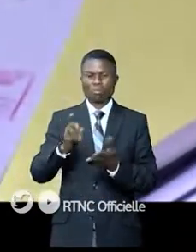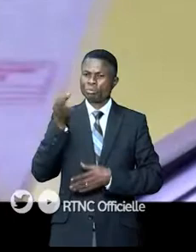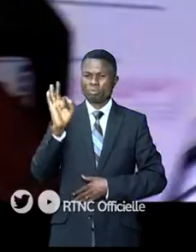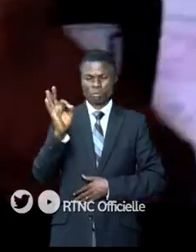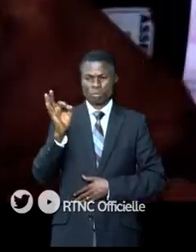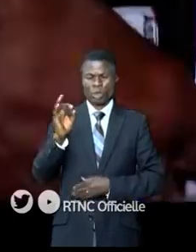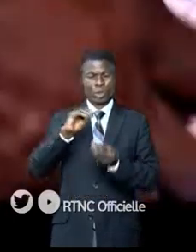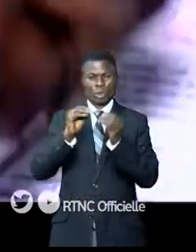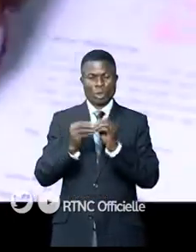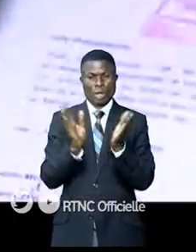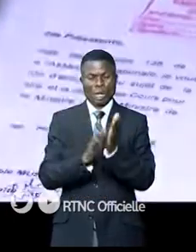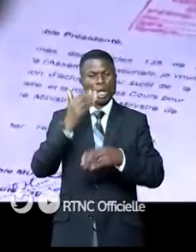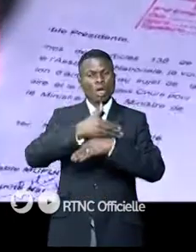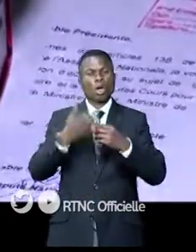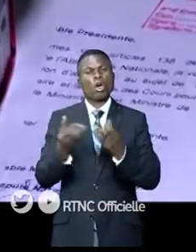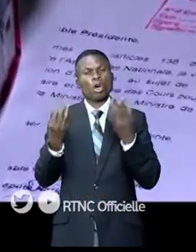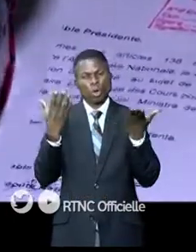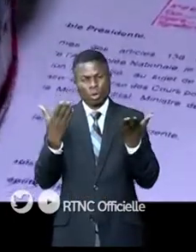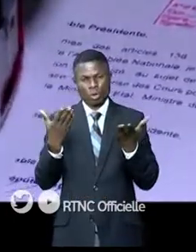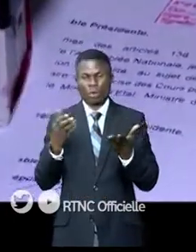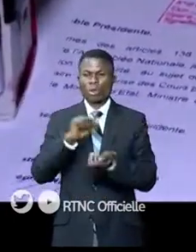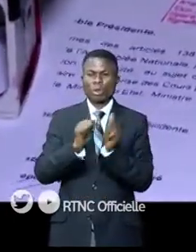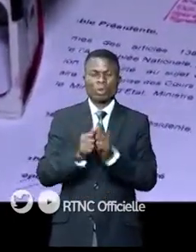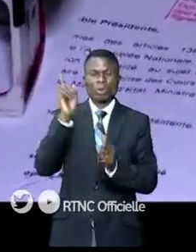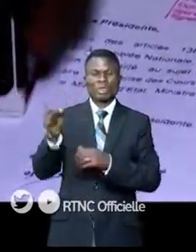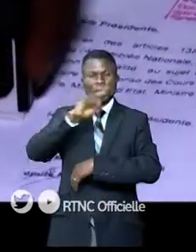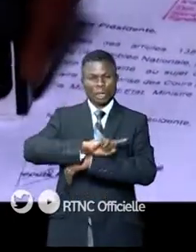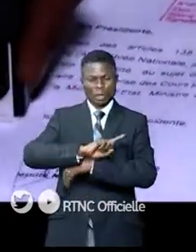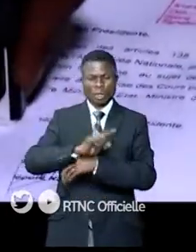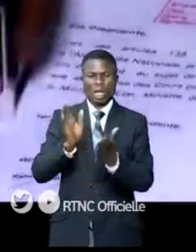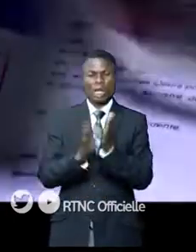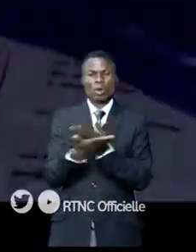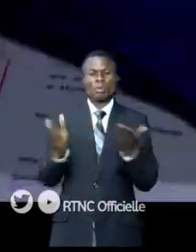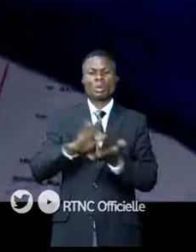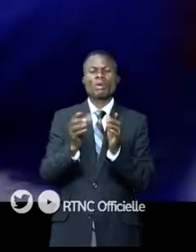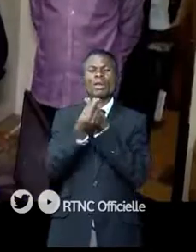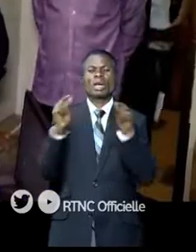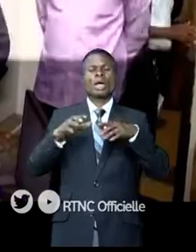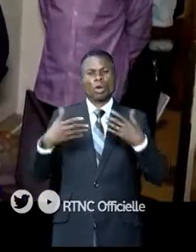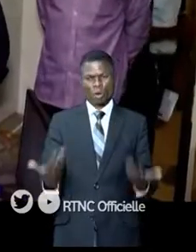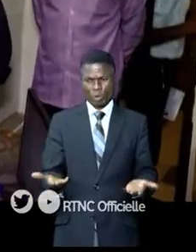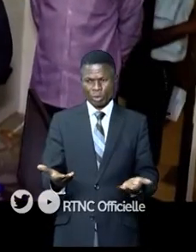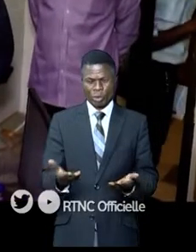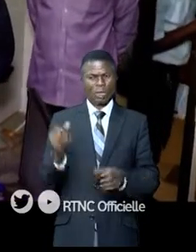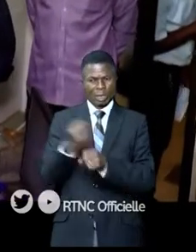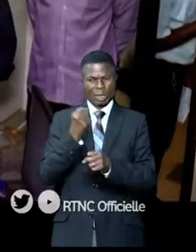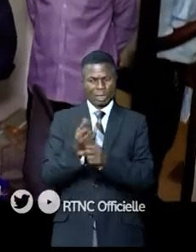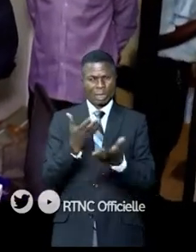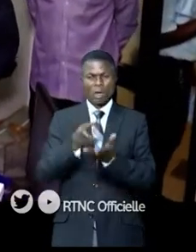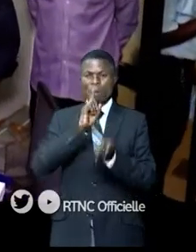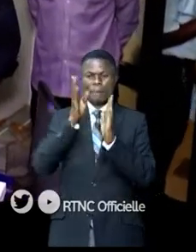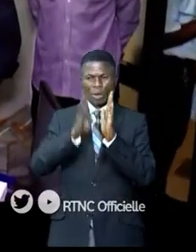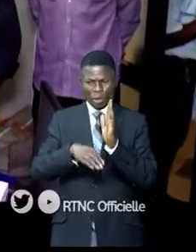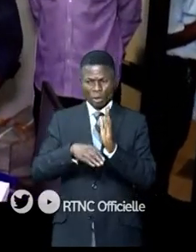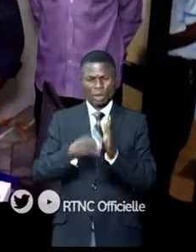le nombre d'écoles construites dans le cadre de 100 jours et la gratuité de l'enseignement de base. Cet exercice parlementaire